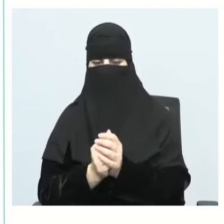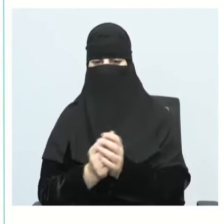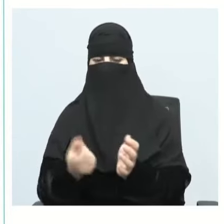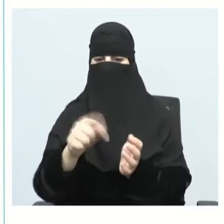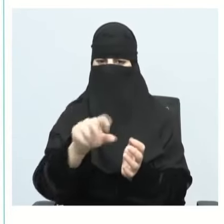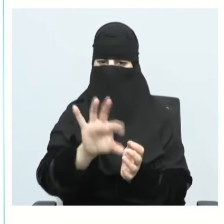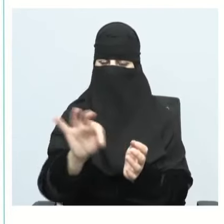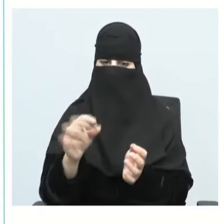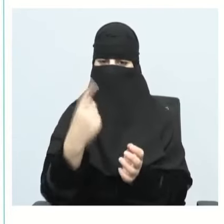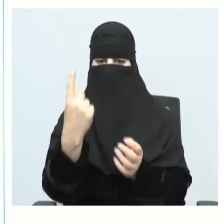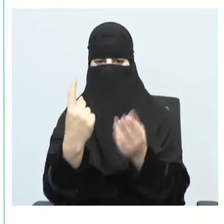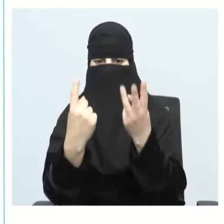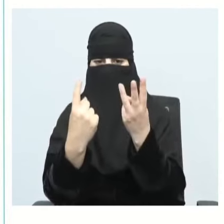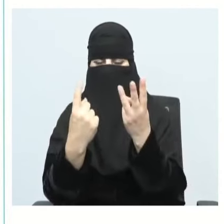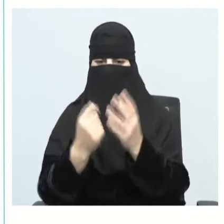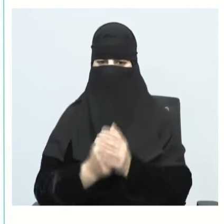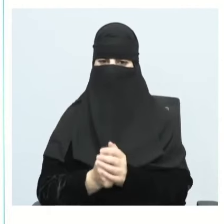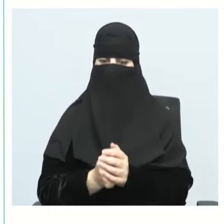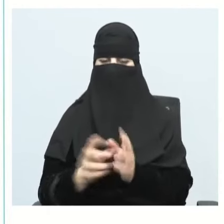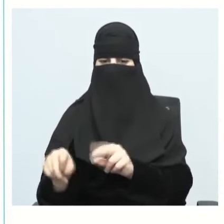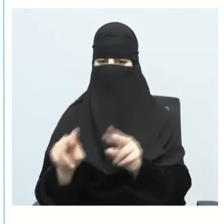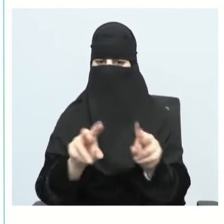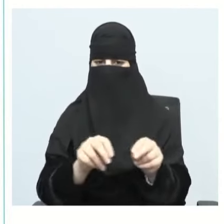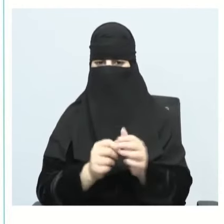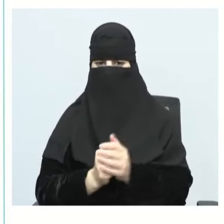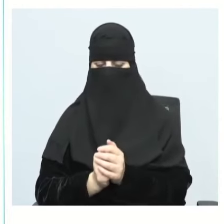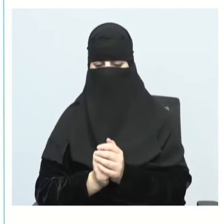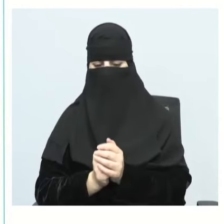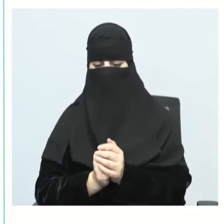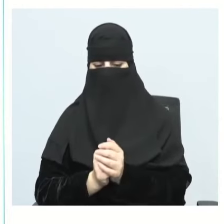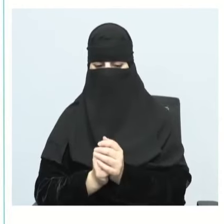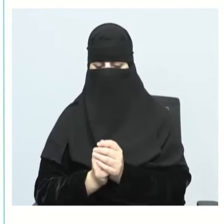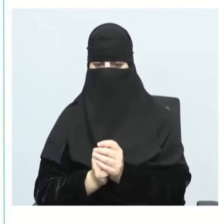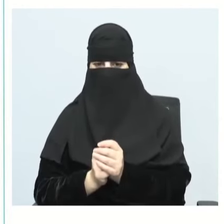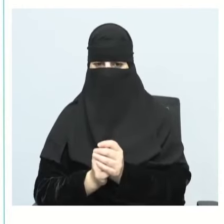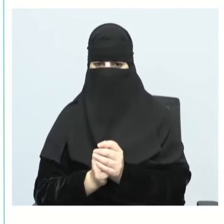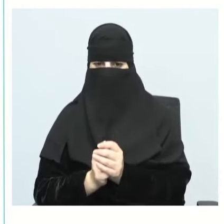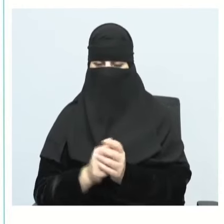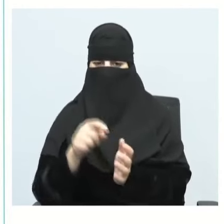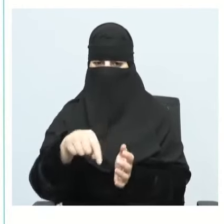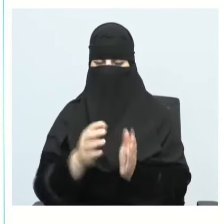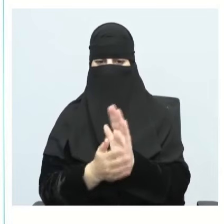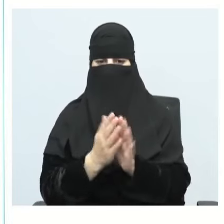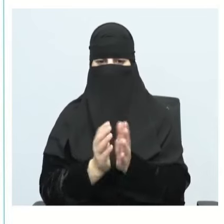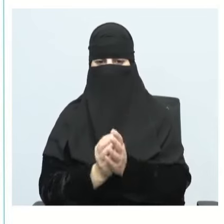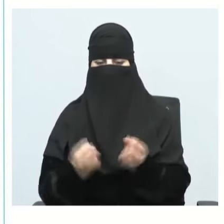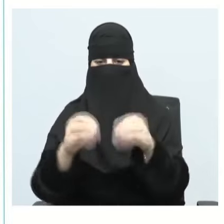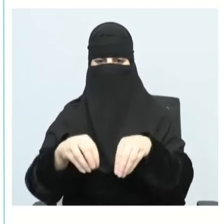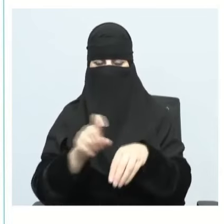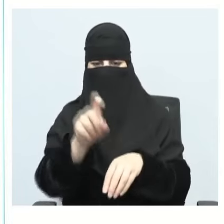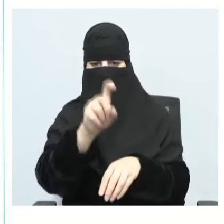ومره ثانيه ممكن تختار واحد وثلاثه وهكذا تمام هذا الان خلصنا من معطيات